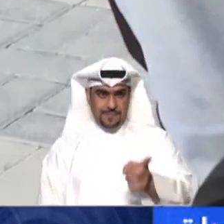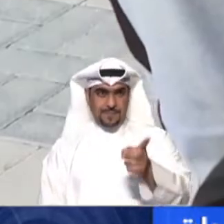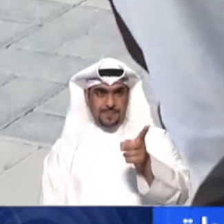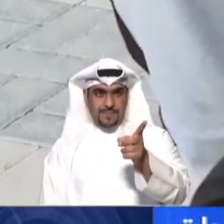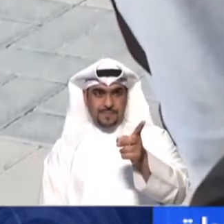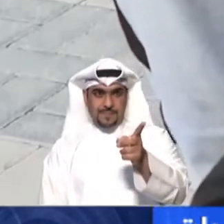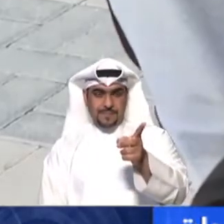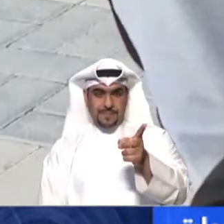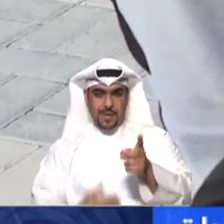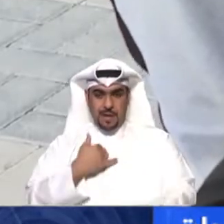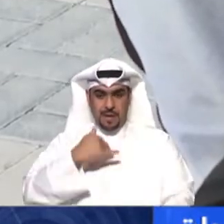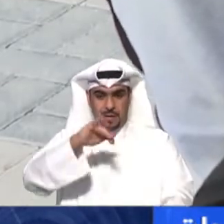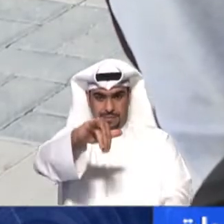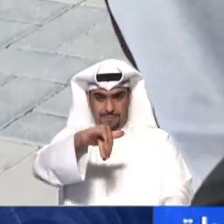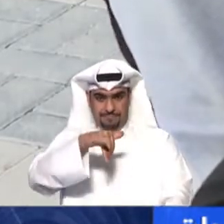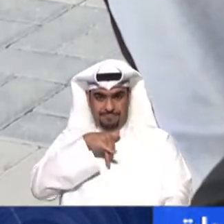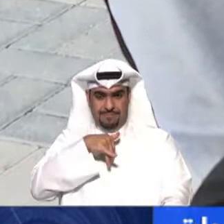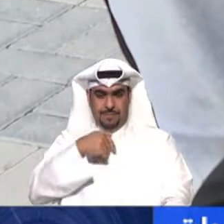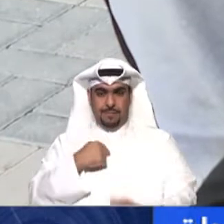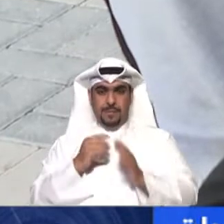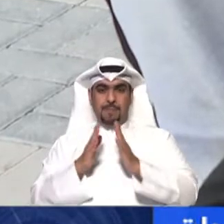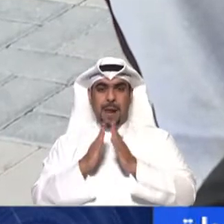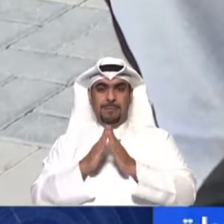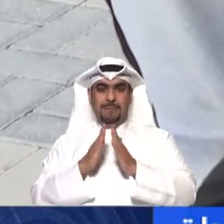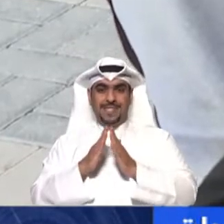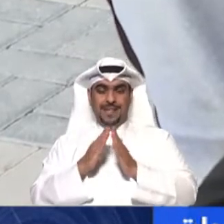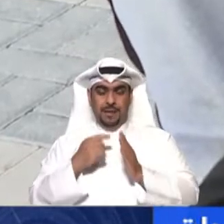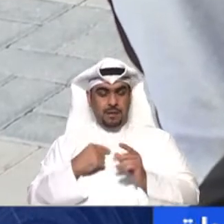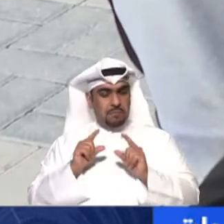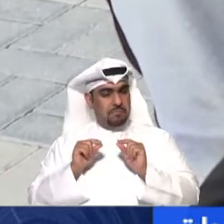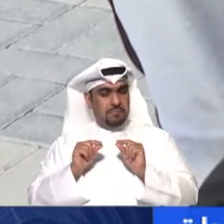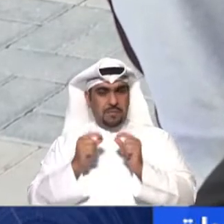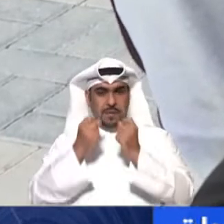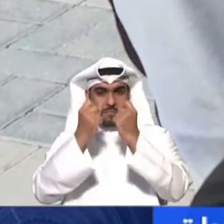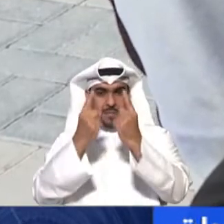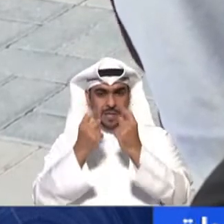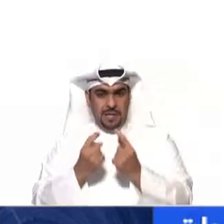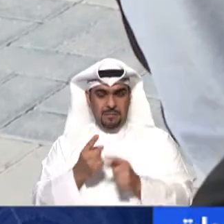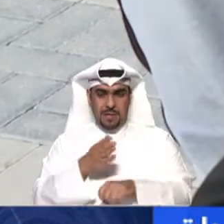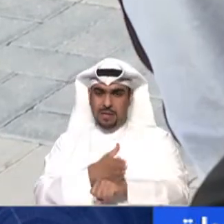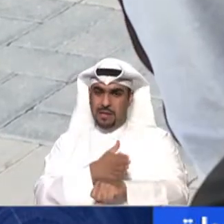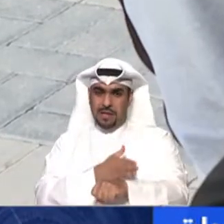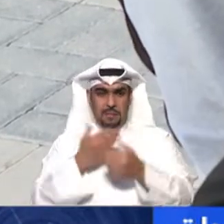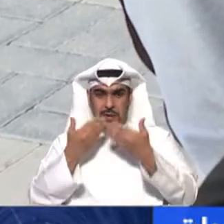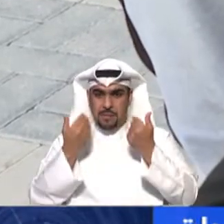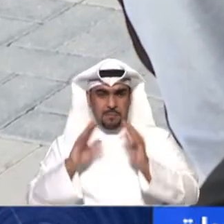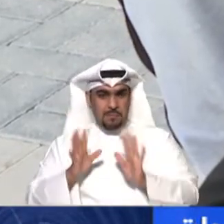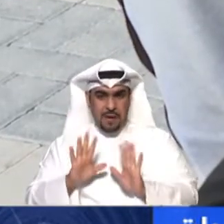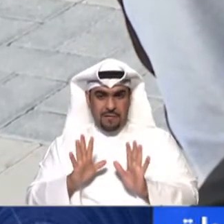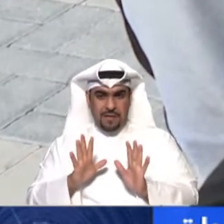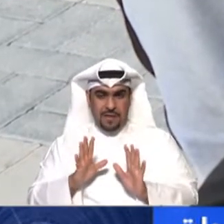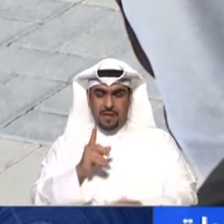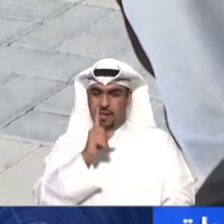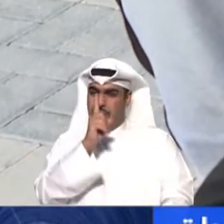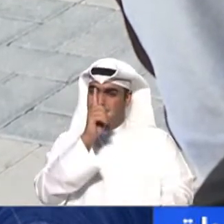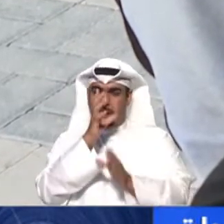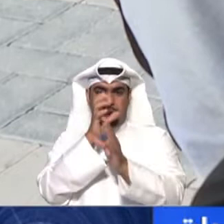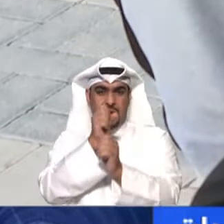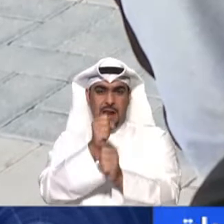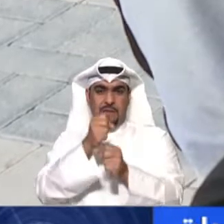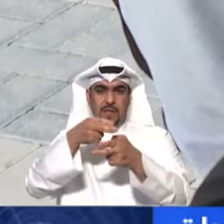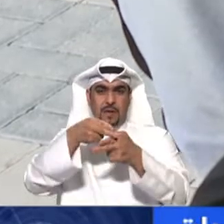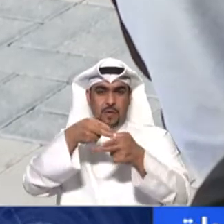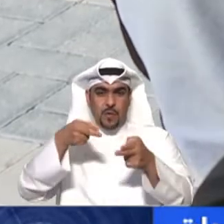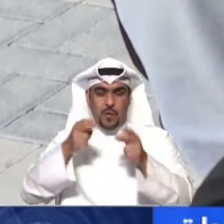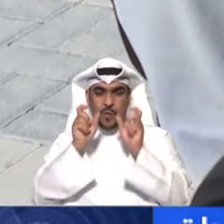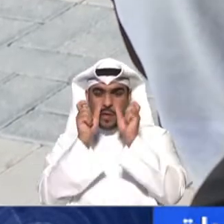حاجة منظمة وكل حاجة مرتبة والحمد لله، يعني على طول ما حسناش بتعب ولا حاجة. كويت ربنا يديمها بلد أمن وأمان